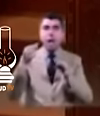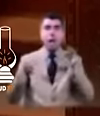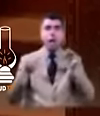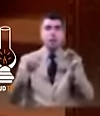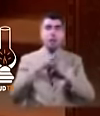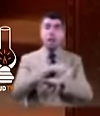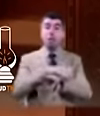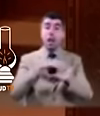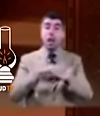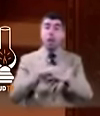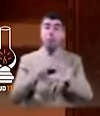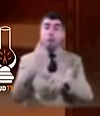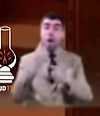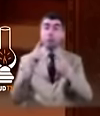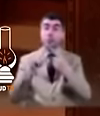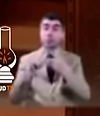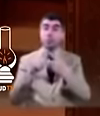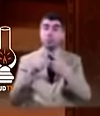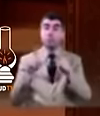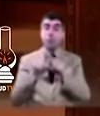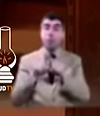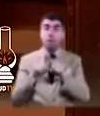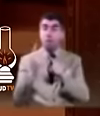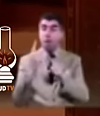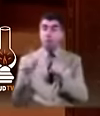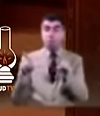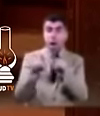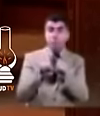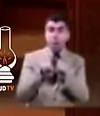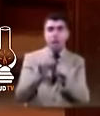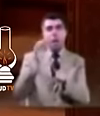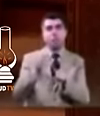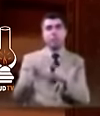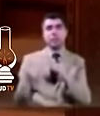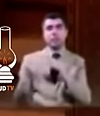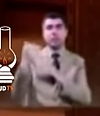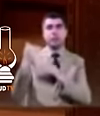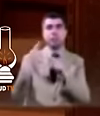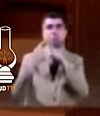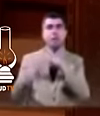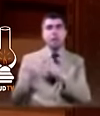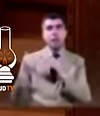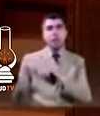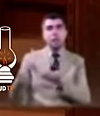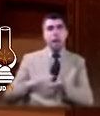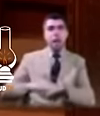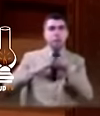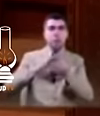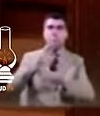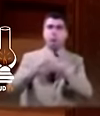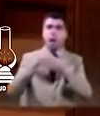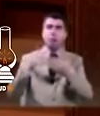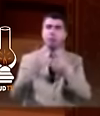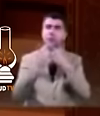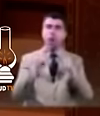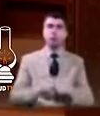الجهه ما عندهاش الفرص اللي كاينه عند الجهات الاخرى خصك تهلا فيها باش تنهض. والبرامج راه ديك الساعات ما